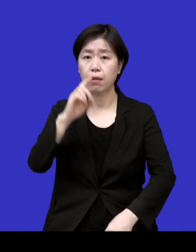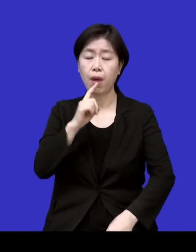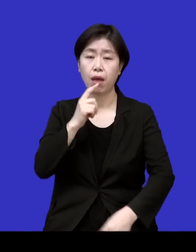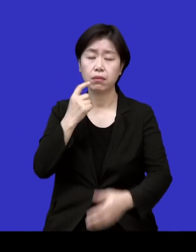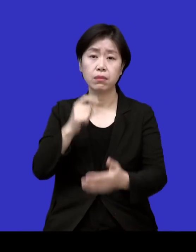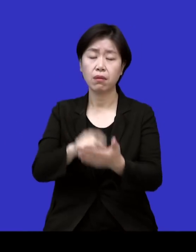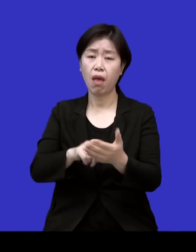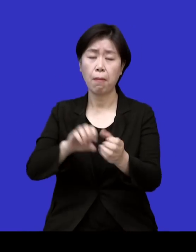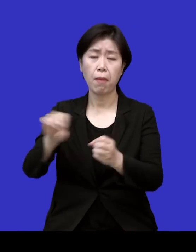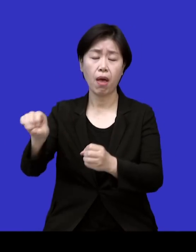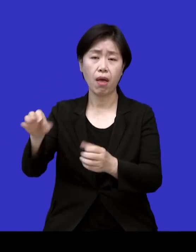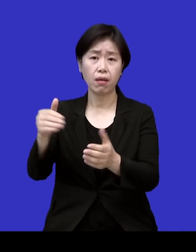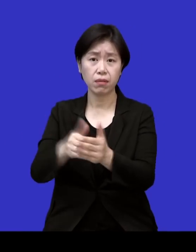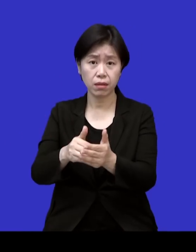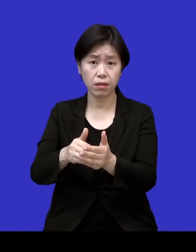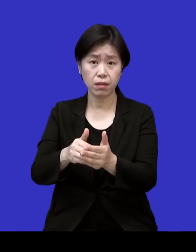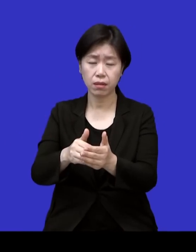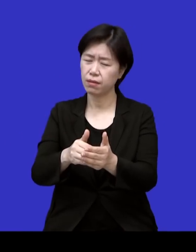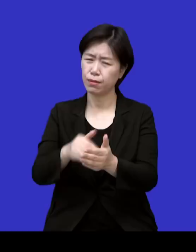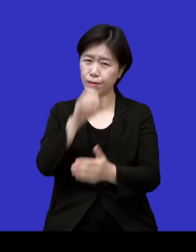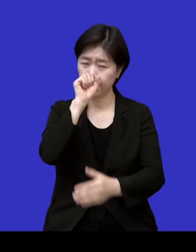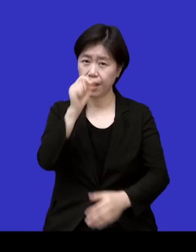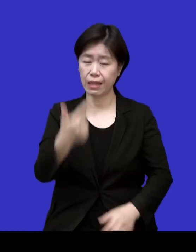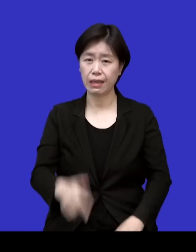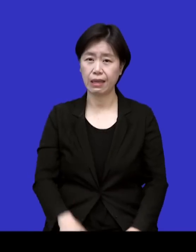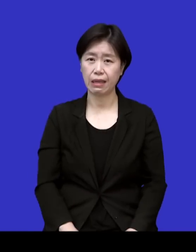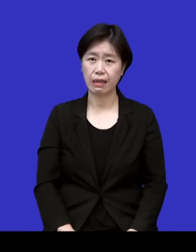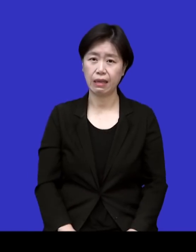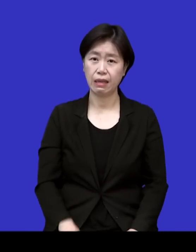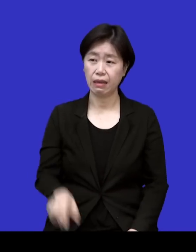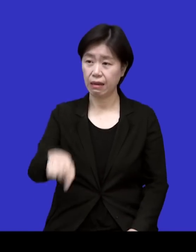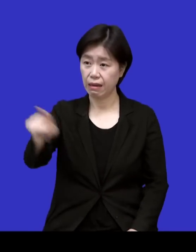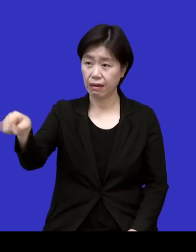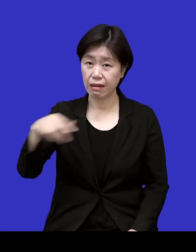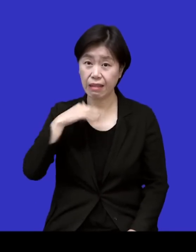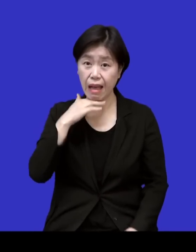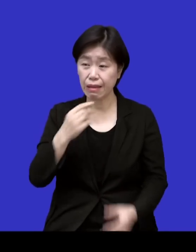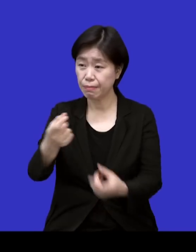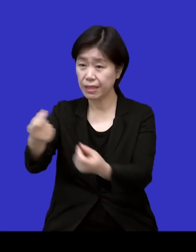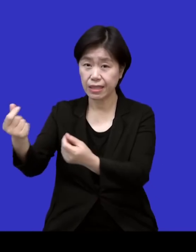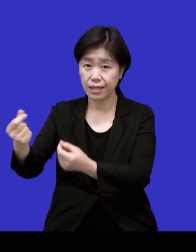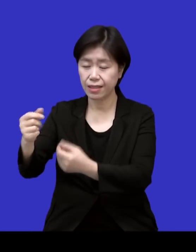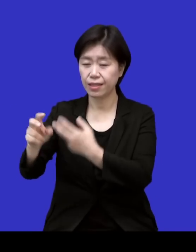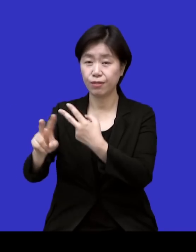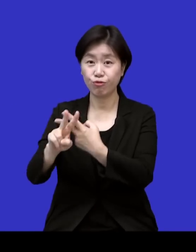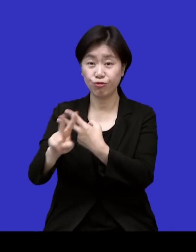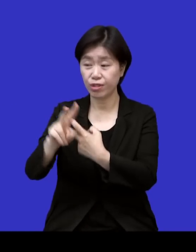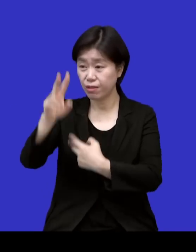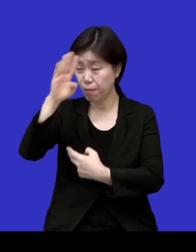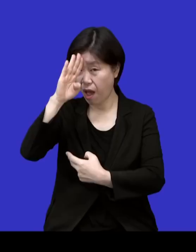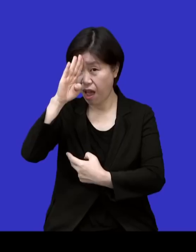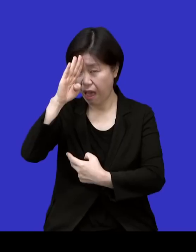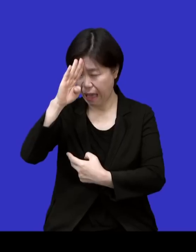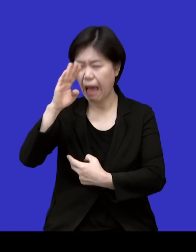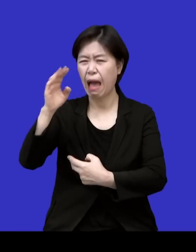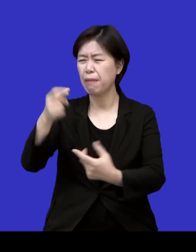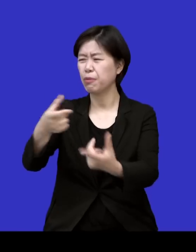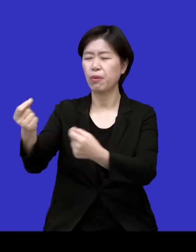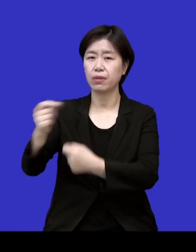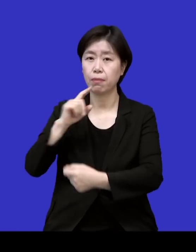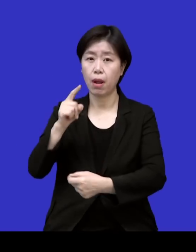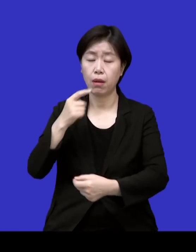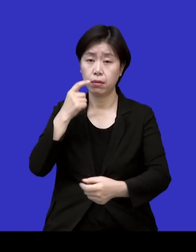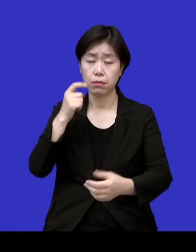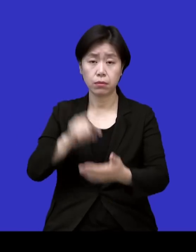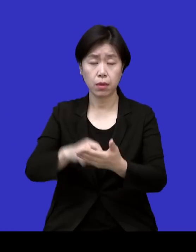말이나 우리가 그들을 외롭게 만든 건 잊어버리고 쟤들은 다 저 나이가 되면 저래라고 하면서 우리가 그들을 소외시키고 있는 것이 아닌가.